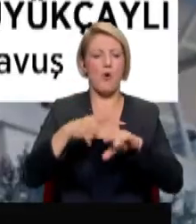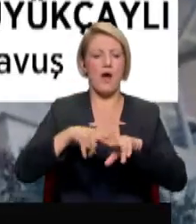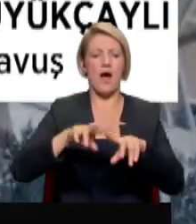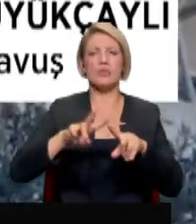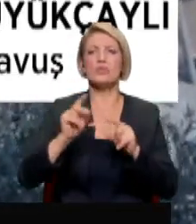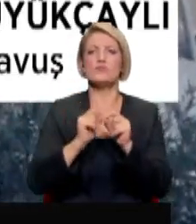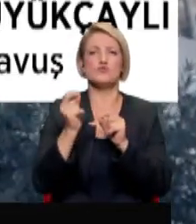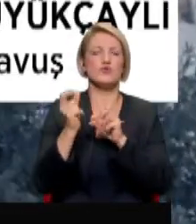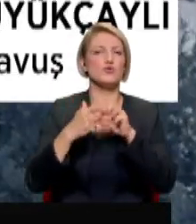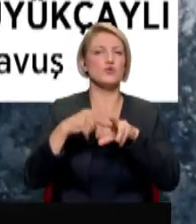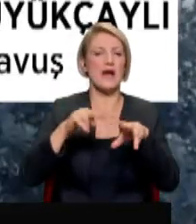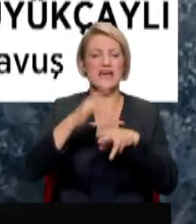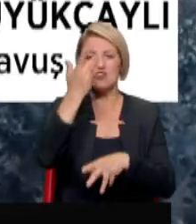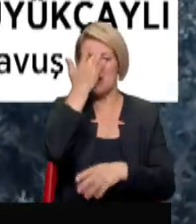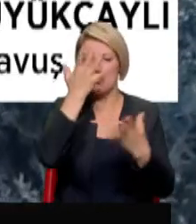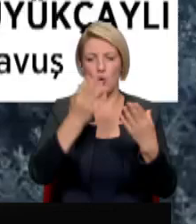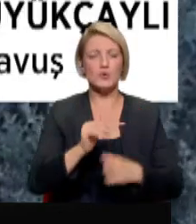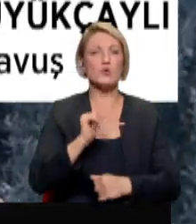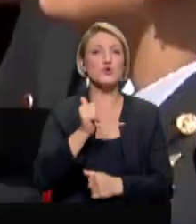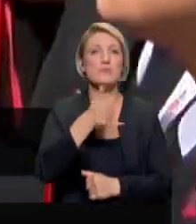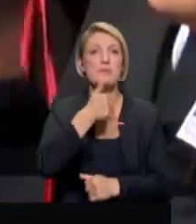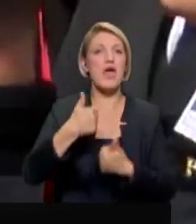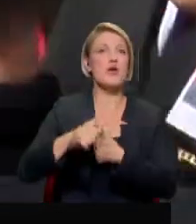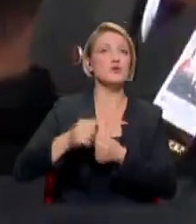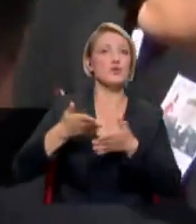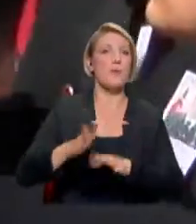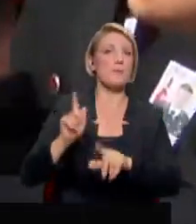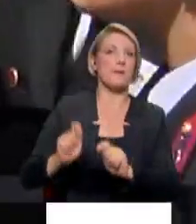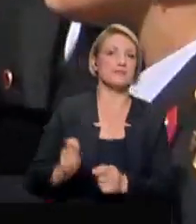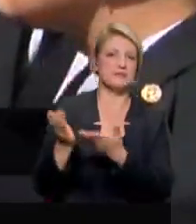büyükçaylı ydı şehit olduğu gün baba oldu